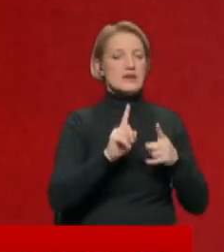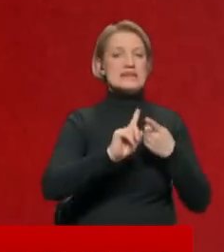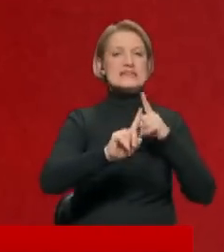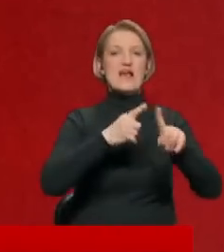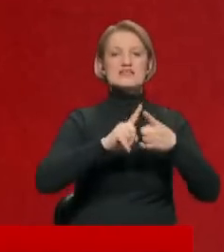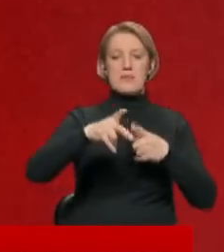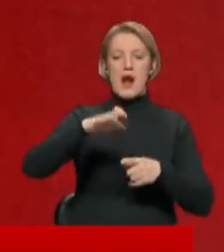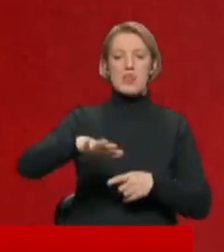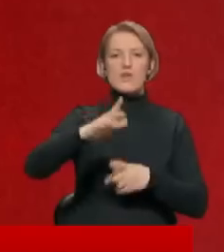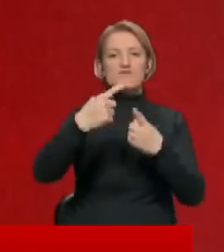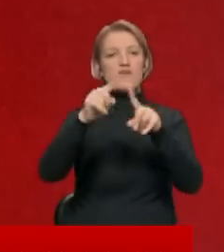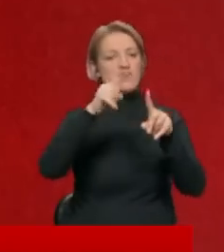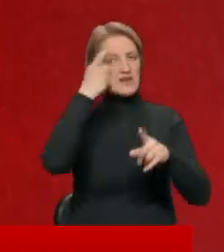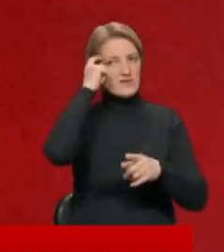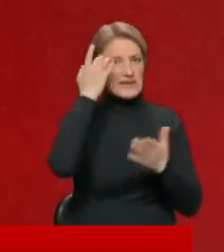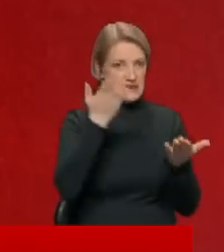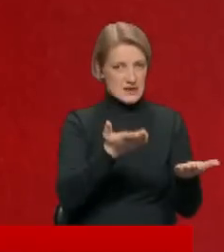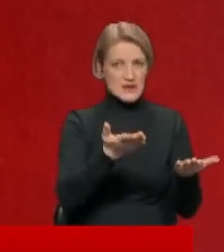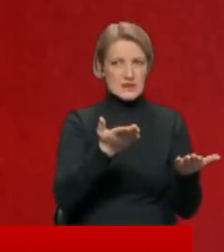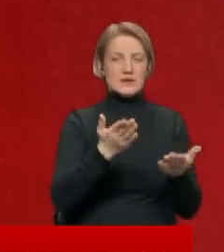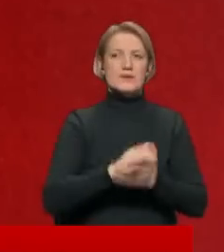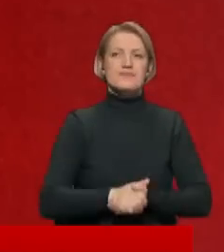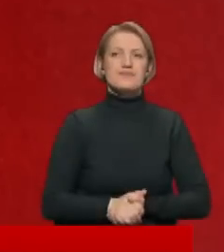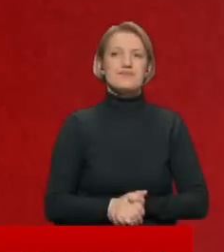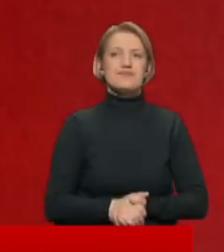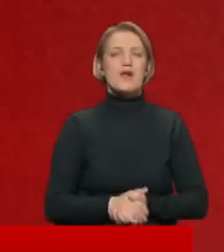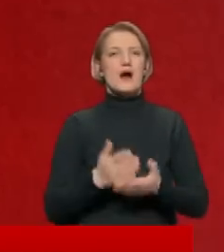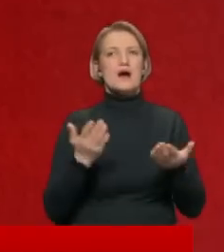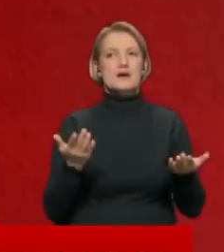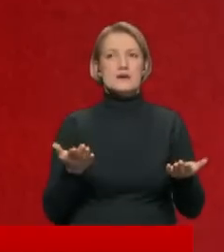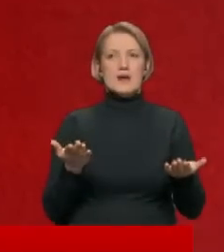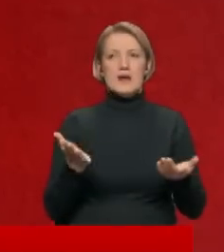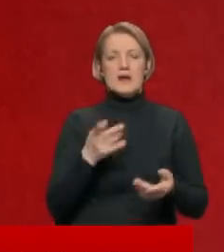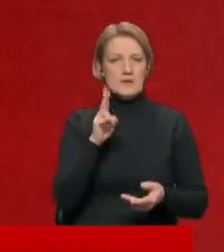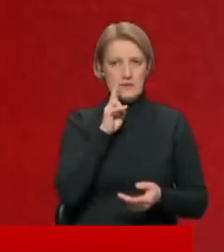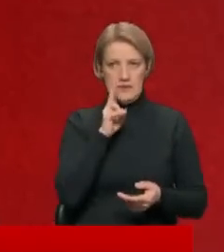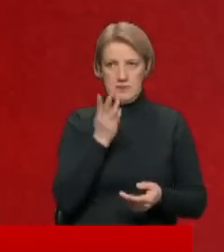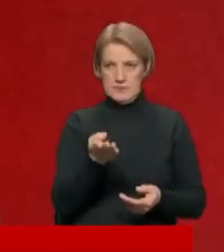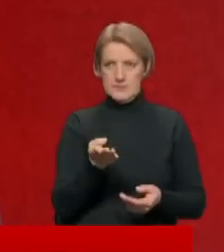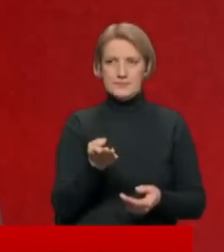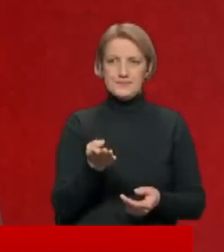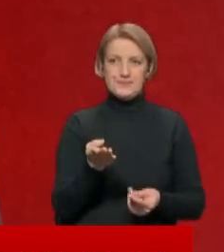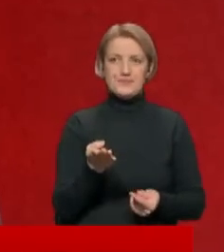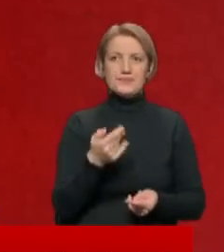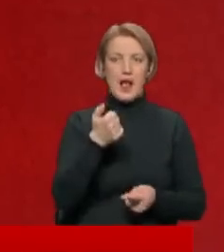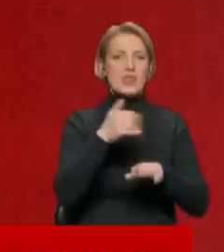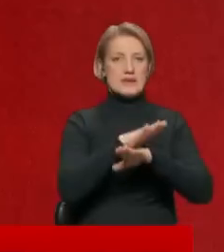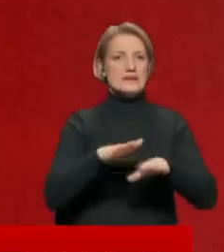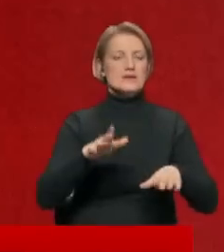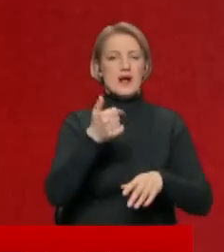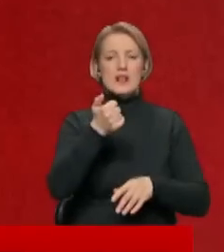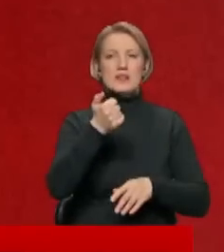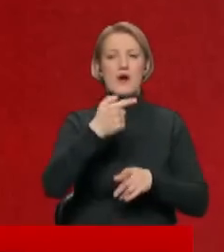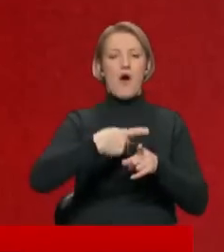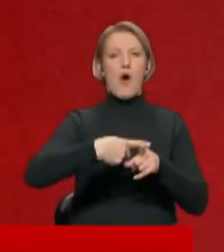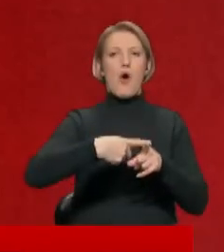tonlamaları var Farklı vurgulamaları var ama en nihayetinde 6 Siyasi